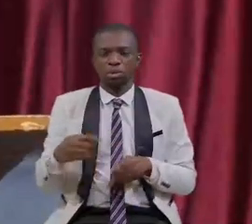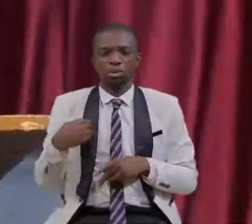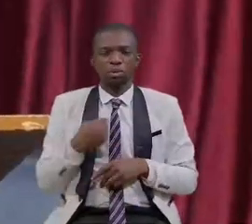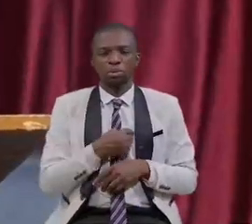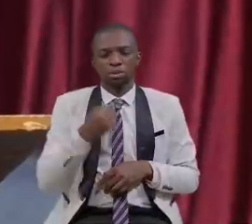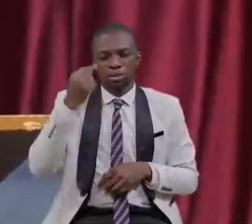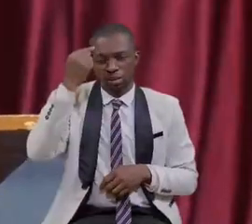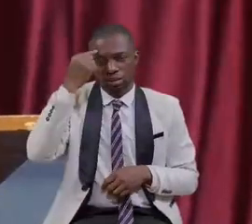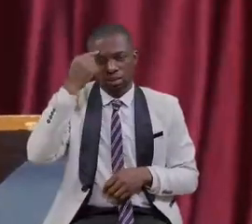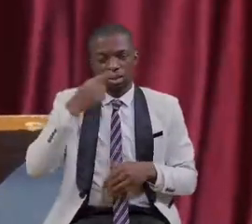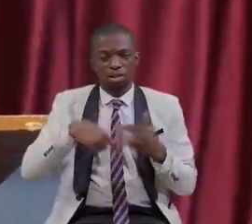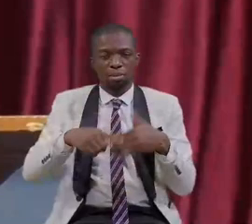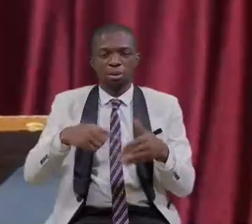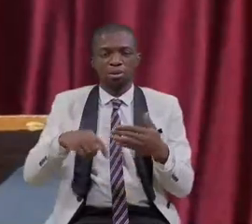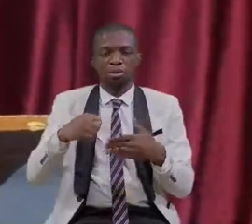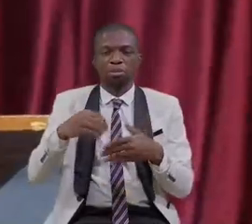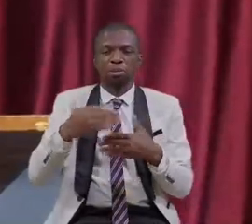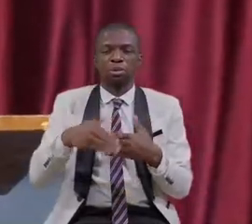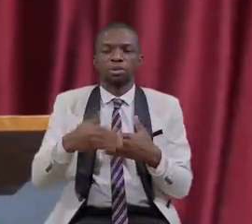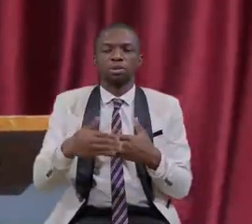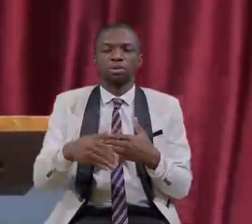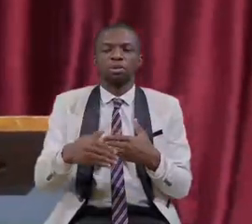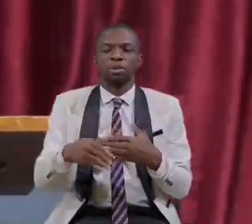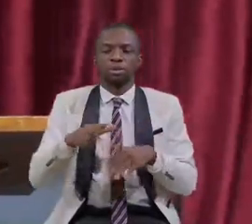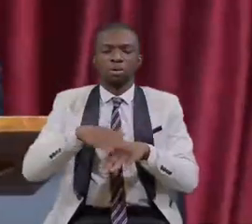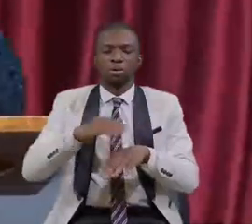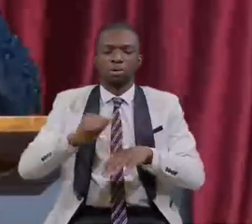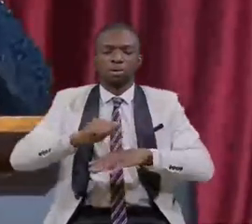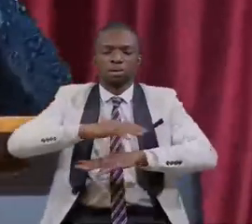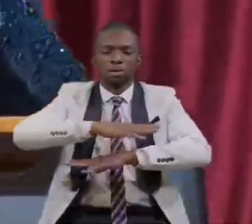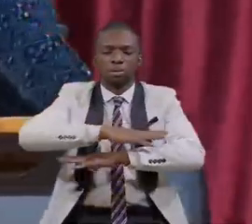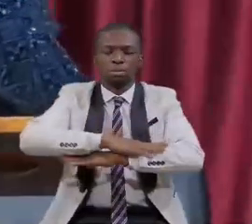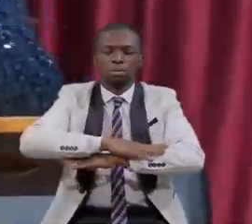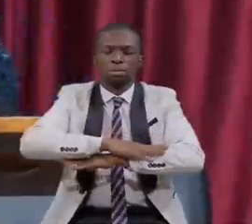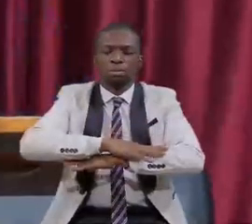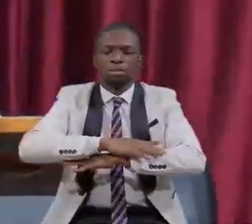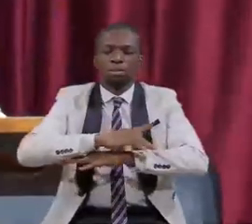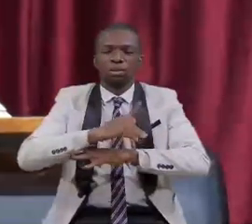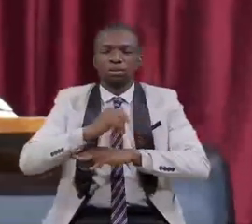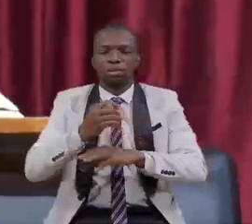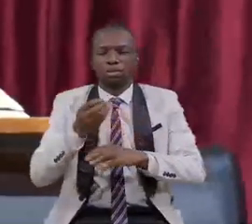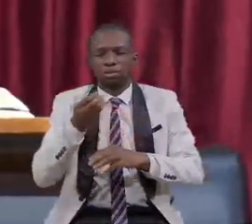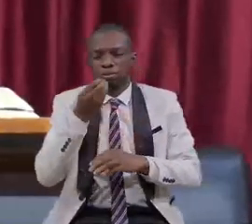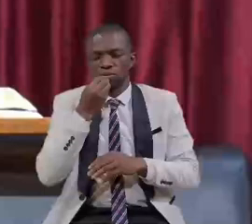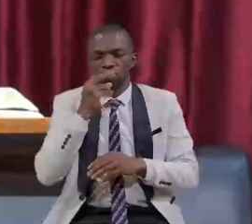nous pensons au pain, à l'aliment sur la table, les légumes,